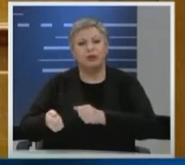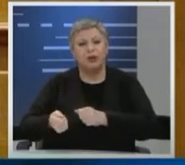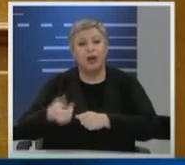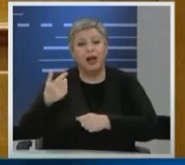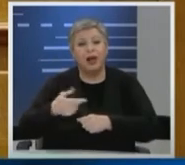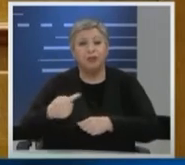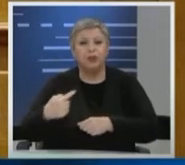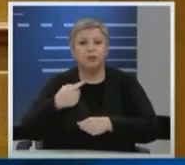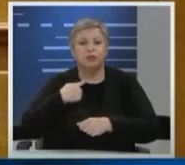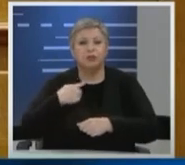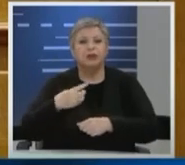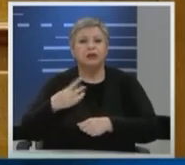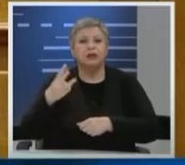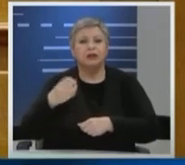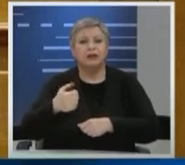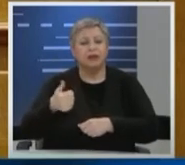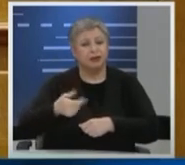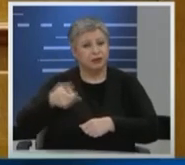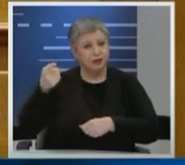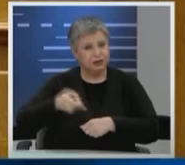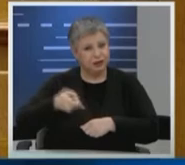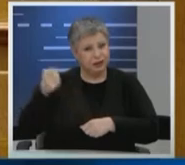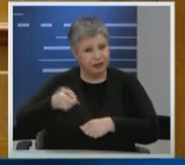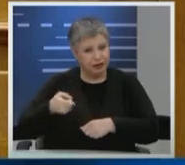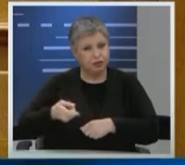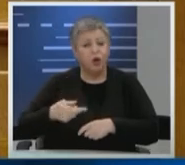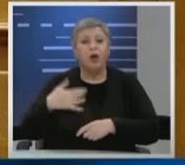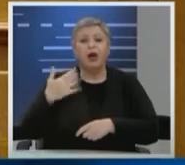38,6% των εισοδημάτων τους. Οι αυταπασχολούμενοι έχασαν το